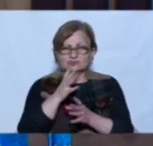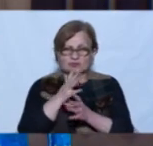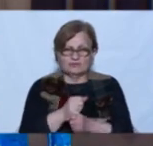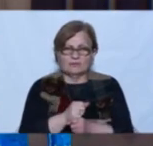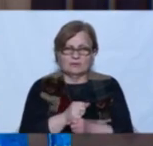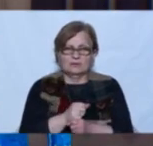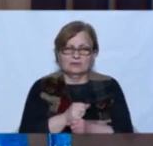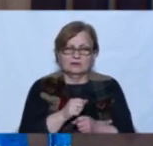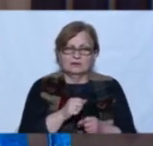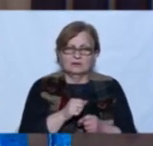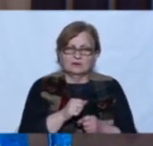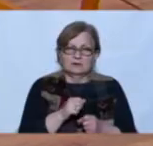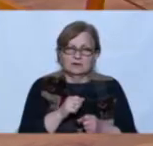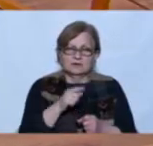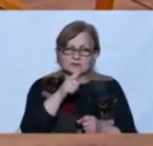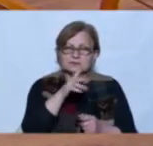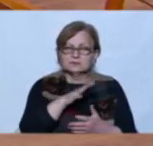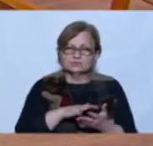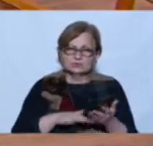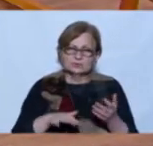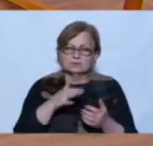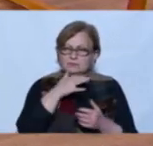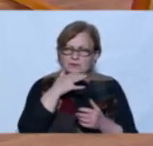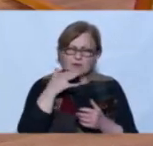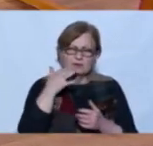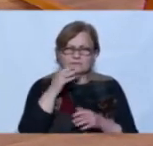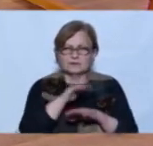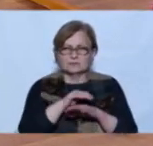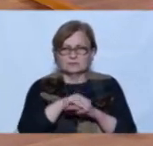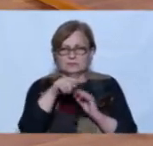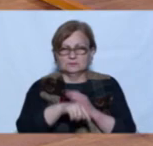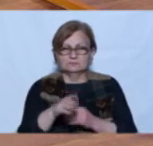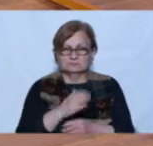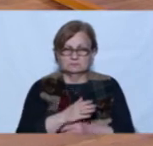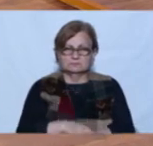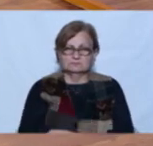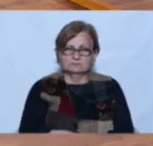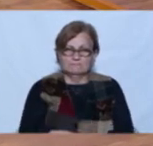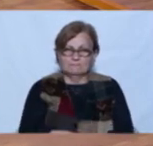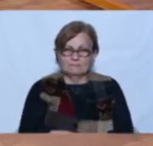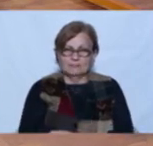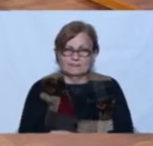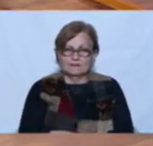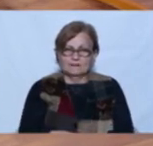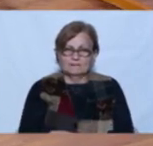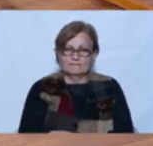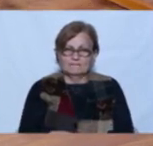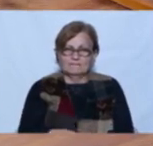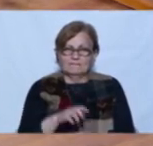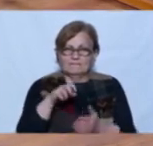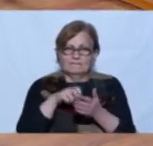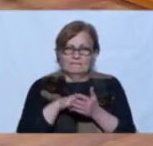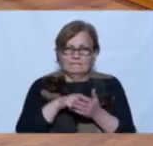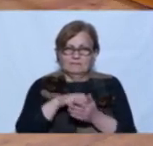კიდეც ხო, მრავალ წერტილი გრძელდება, ეს უამრავი არგუმენტია. და ცხადია, წერილის ფარგლებში, ესე იგი მთლიან